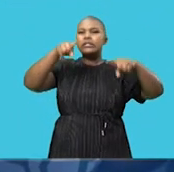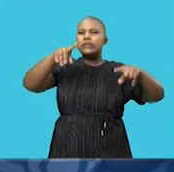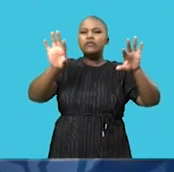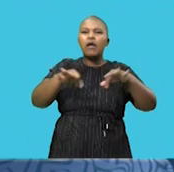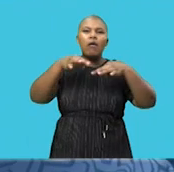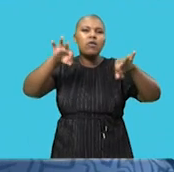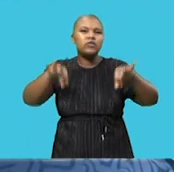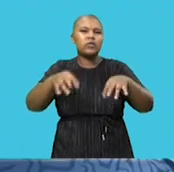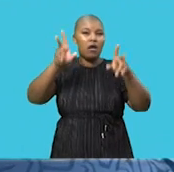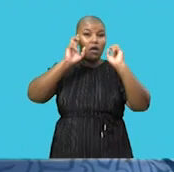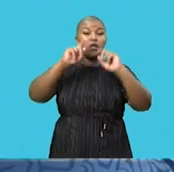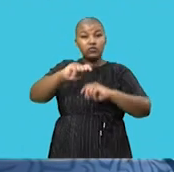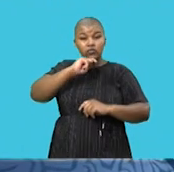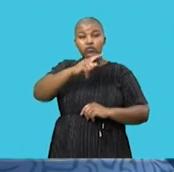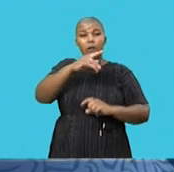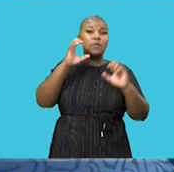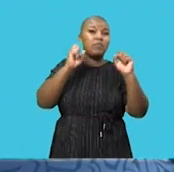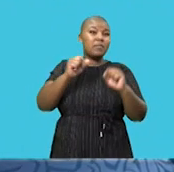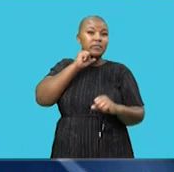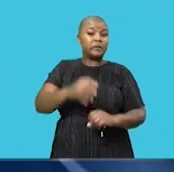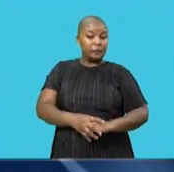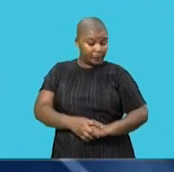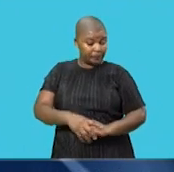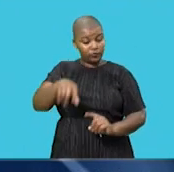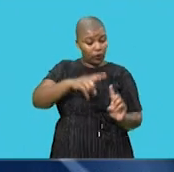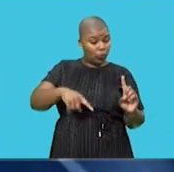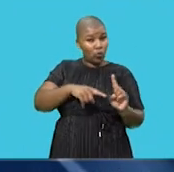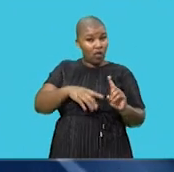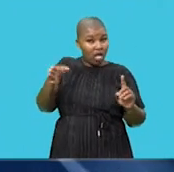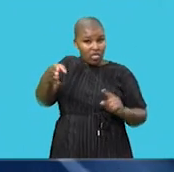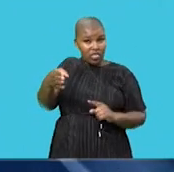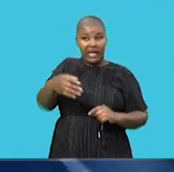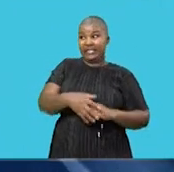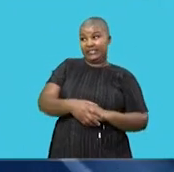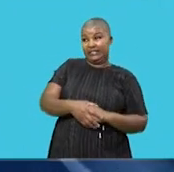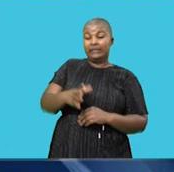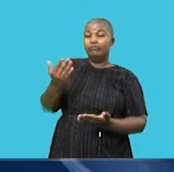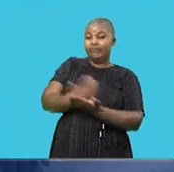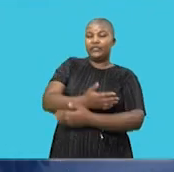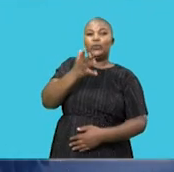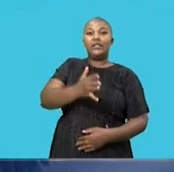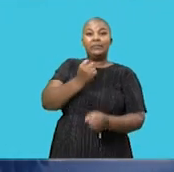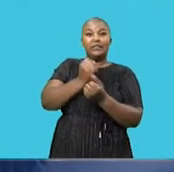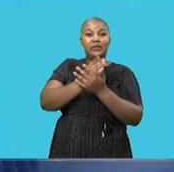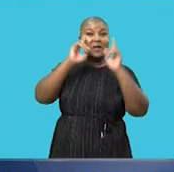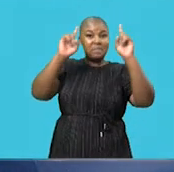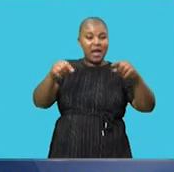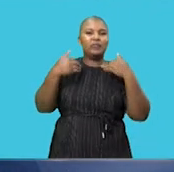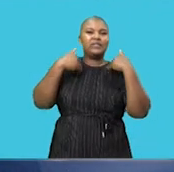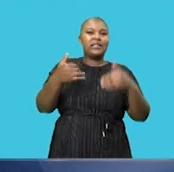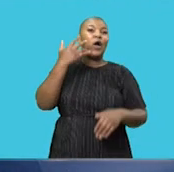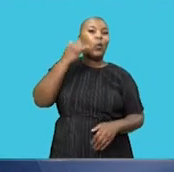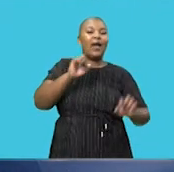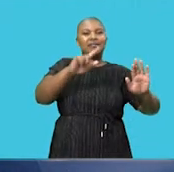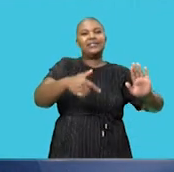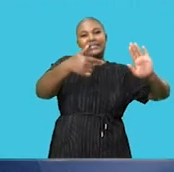ukuthi ngempela kulo mculo uma ngabe umuntu engeke bekhona uyophuthelwa kakhulu. Wakuveza ukuthi lo mcimbi uzoqala ngomhla ziyisikhombisa kuze